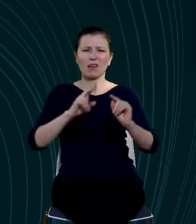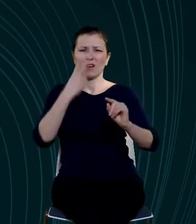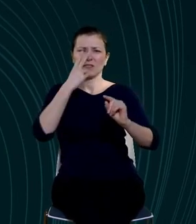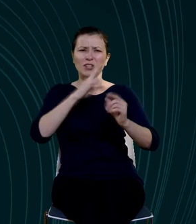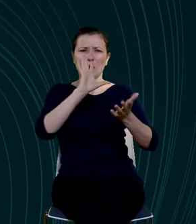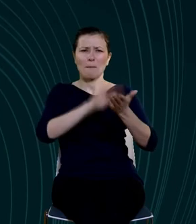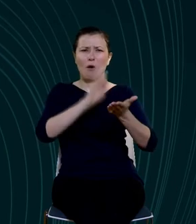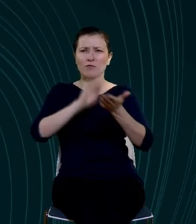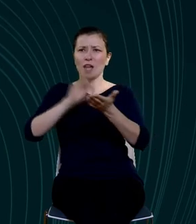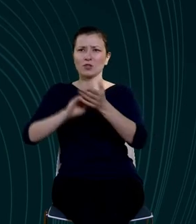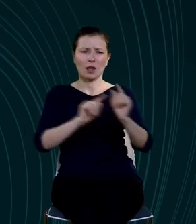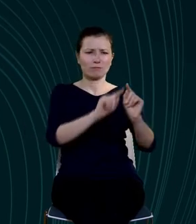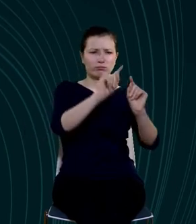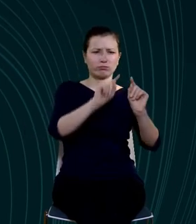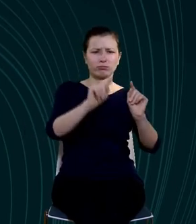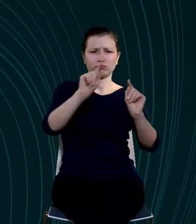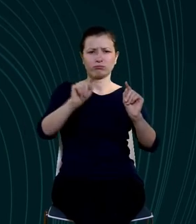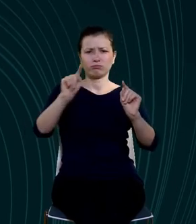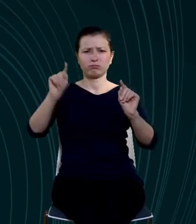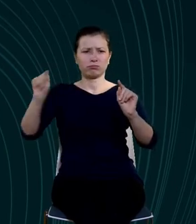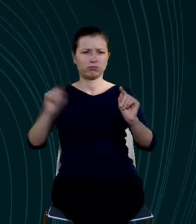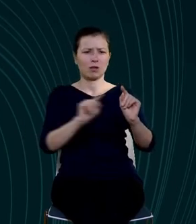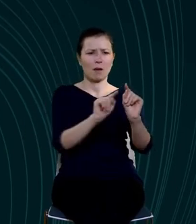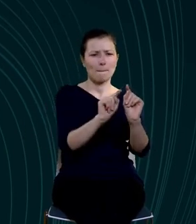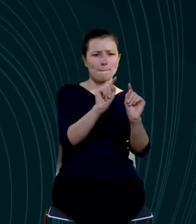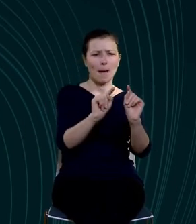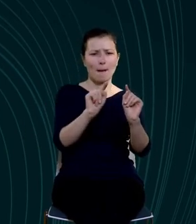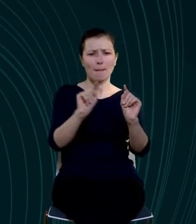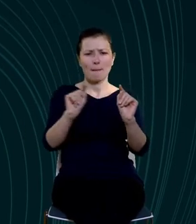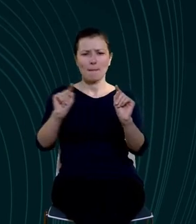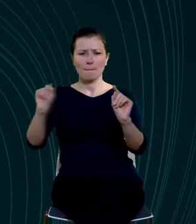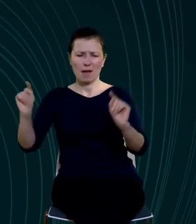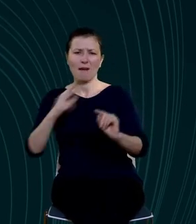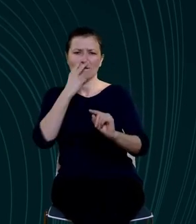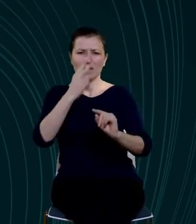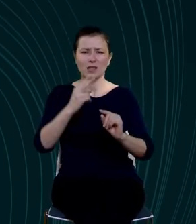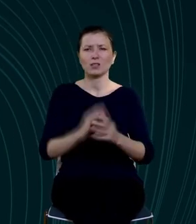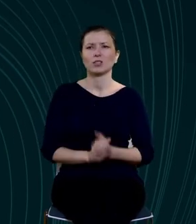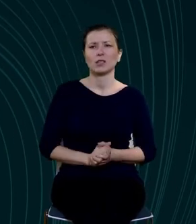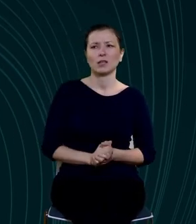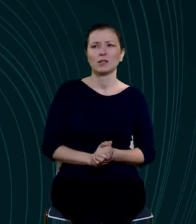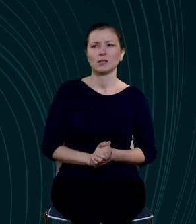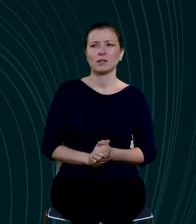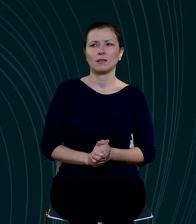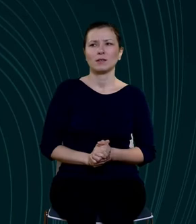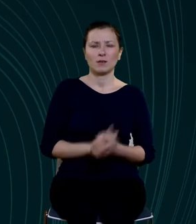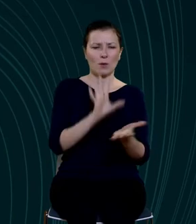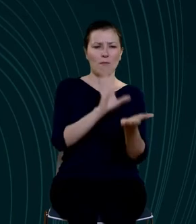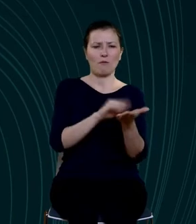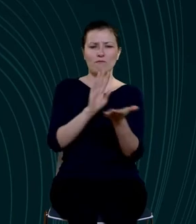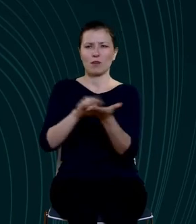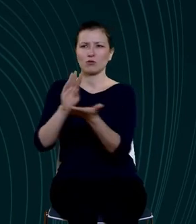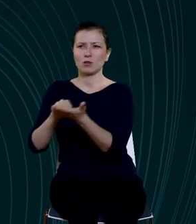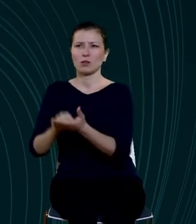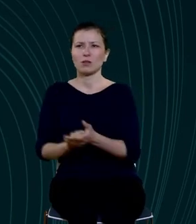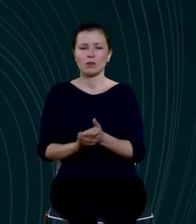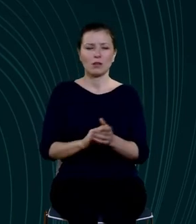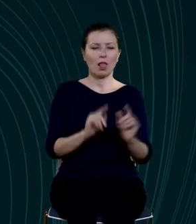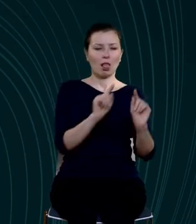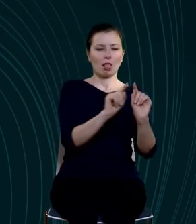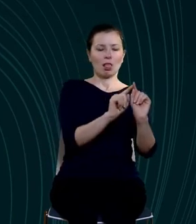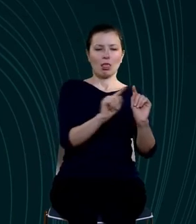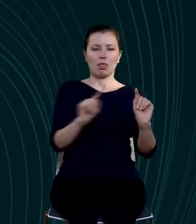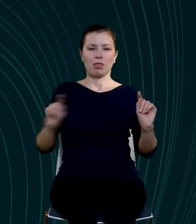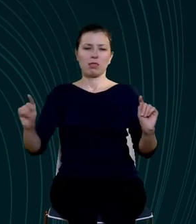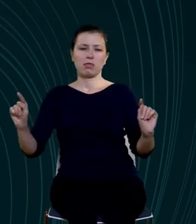jakby no można powiedzieć w pewnym sensie periodyczność takiego przebiegu. Oczywiście na osi pionowej